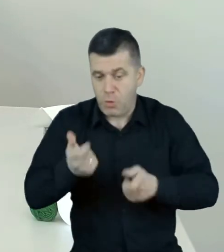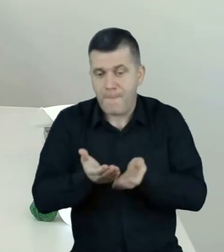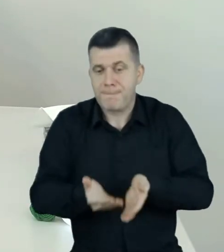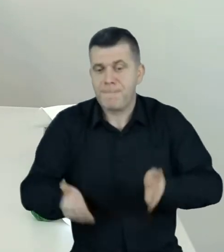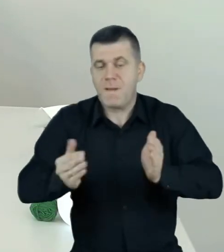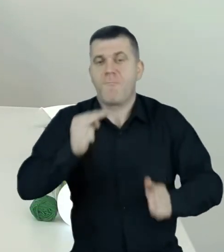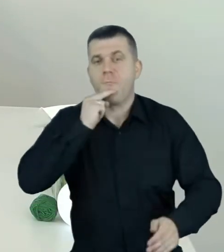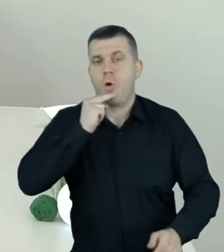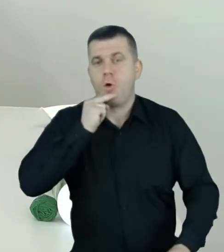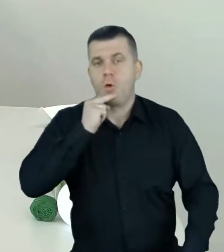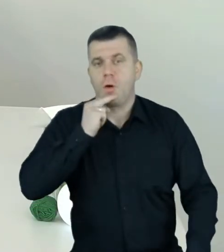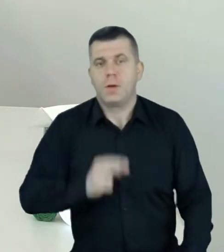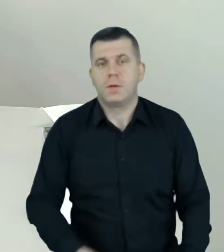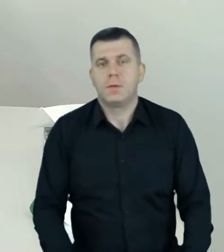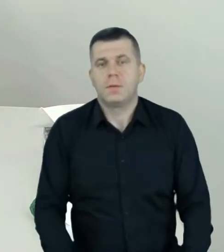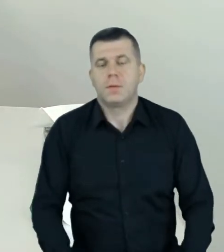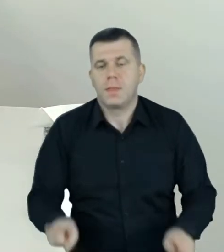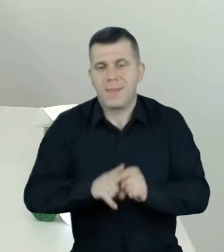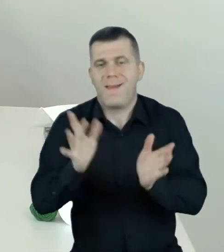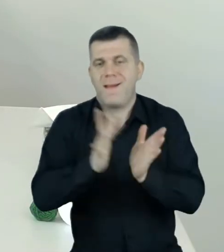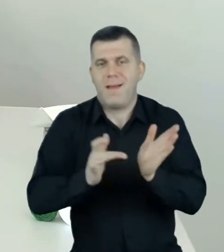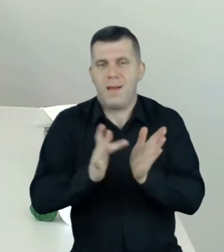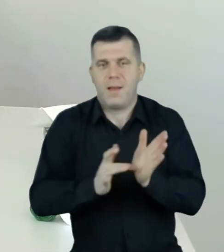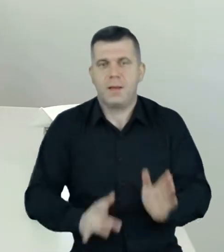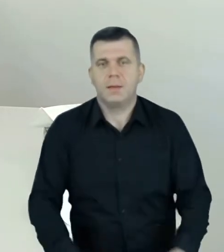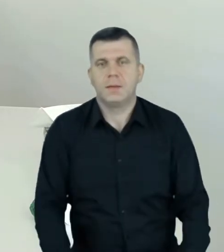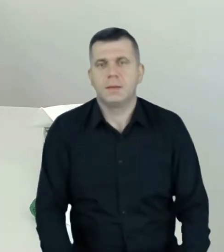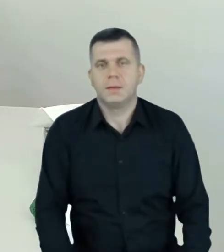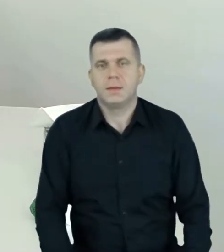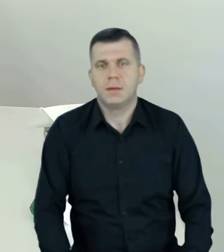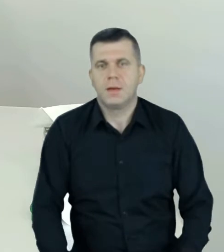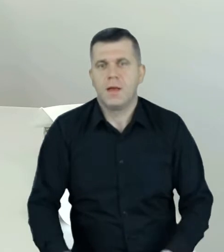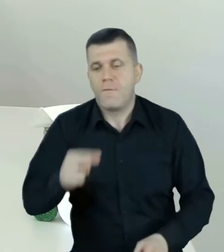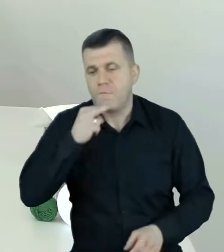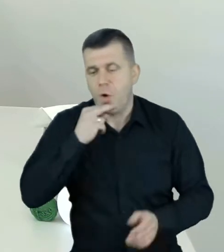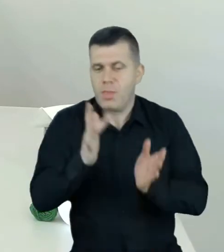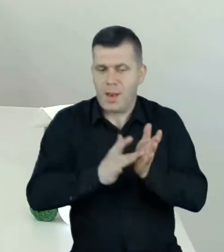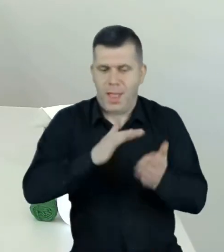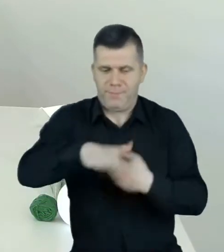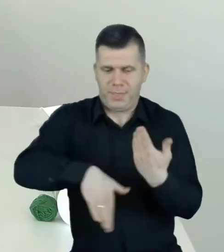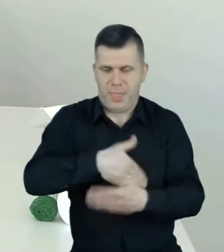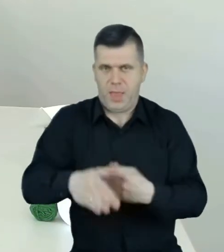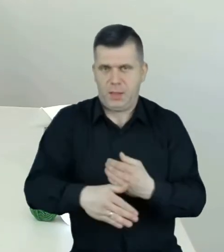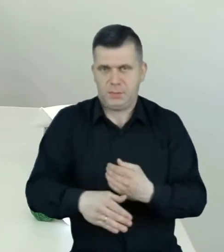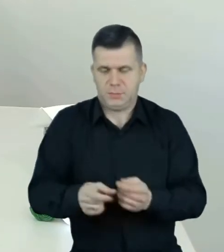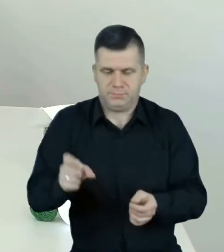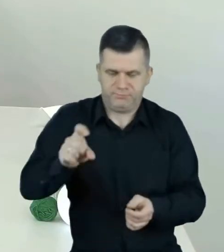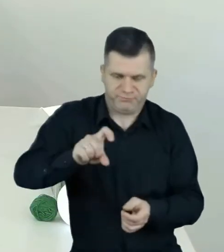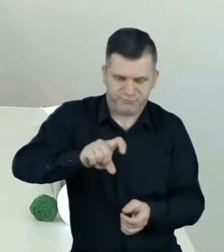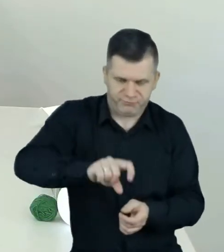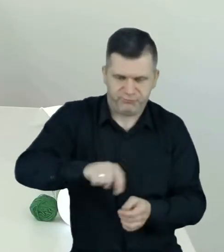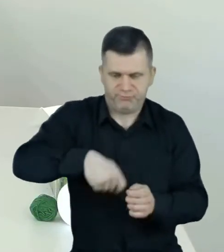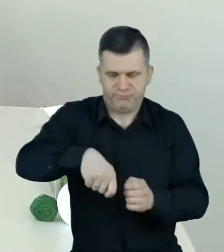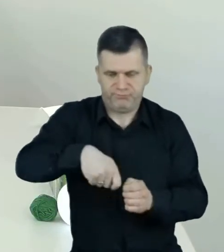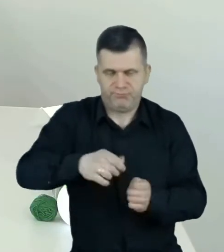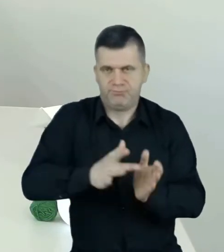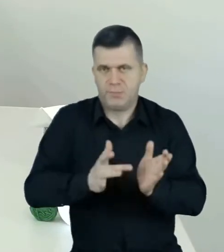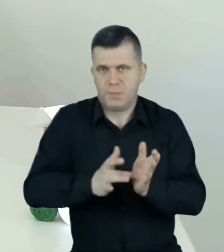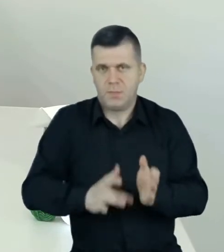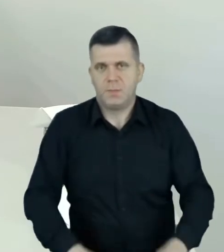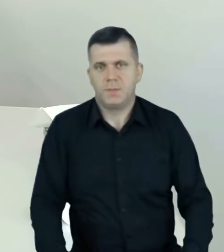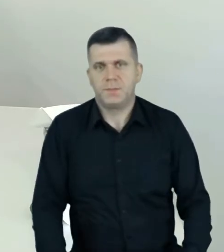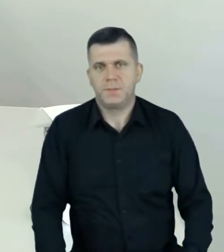potrzebujemy miseczki z wodą oraz kleju i Mieszamy wodę z klejem jeden do jednego